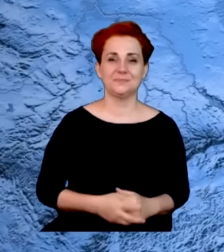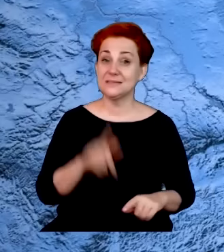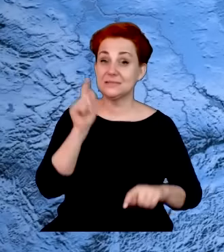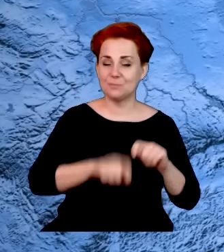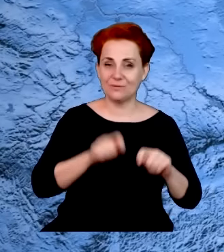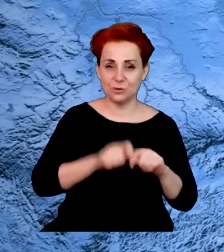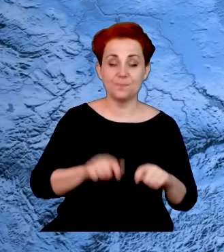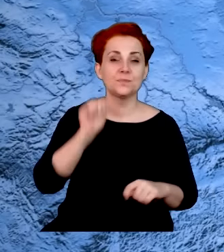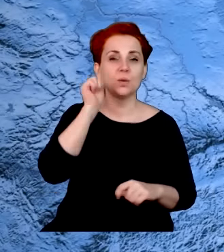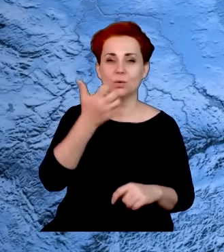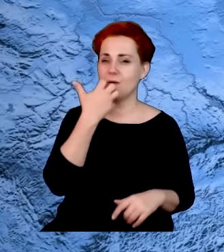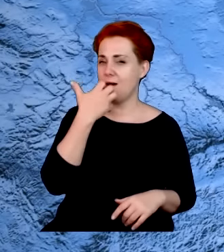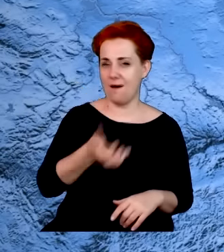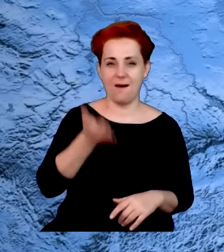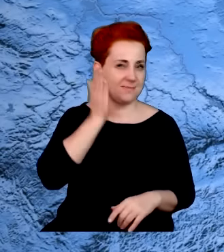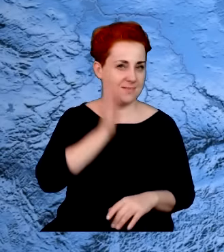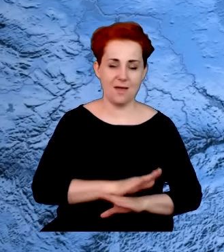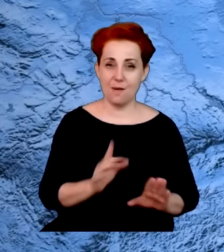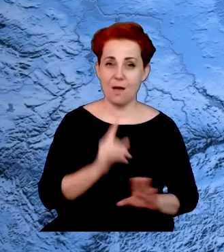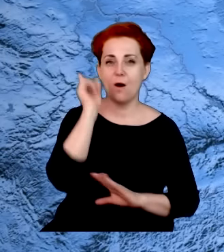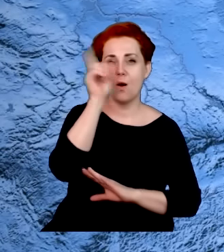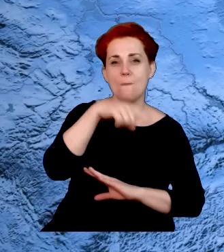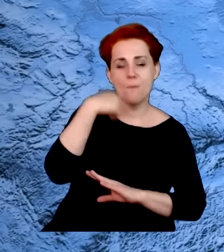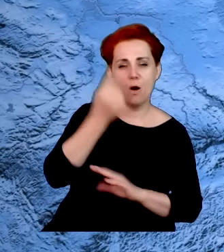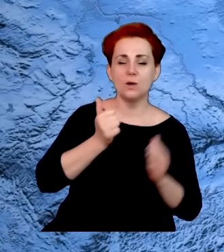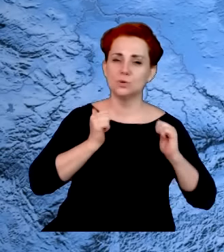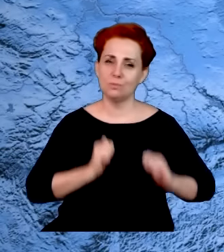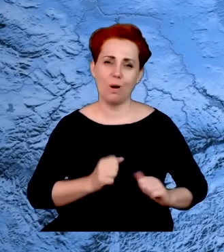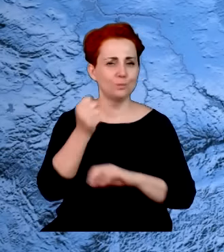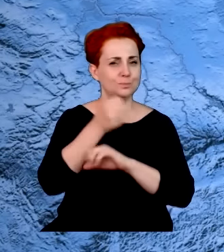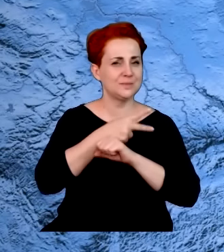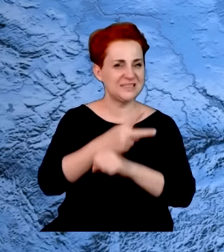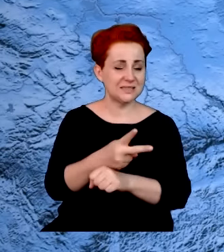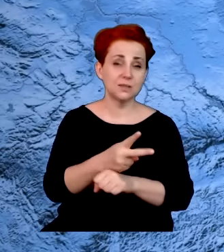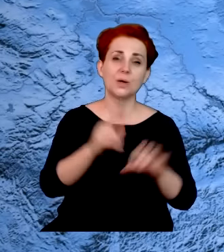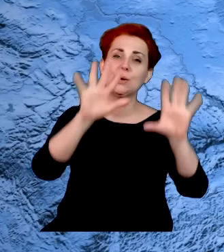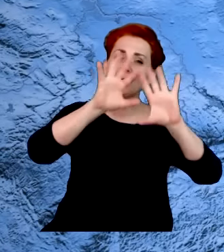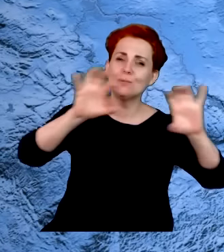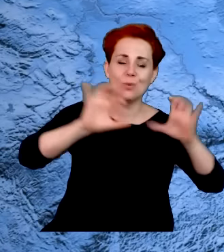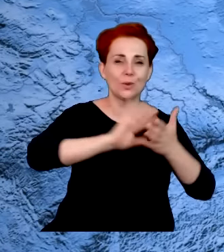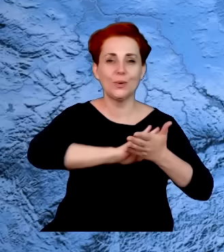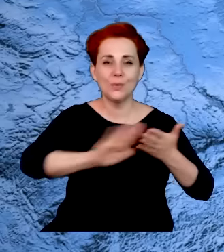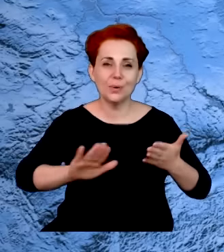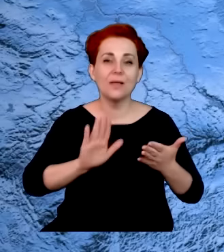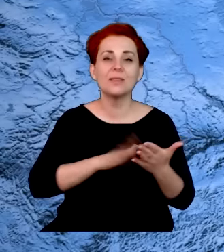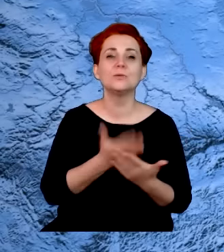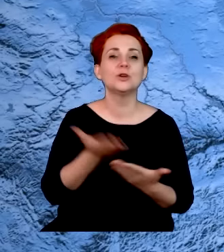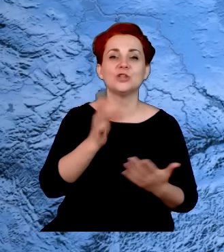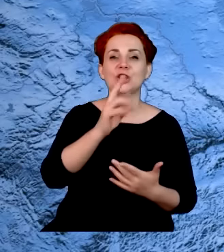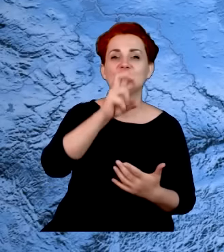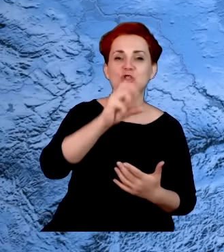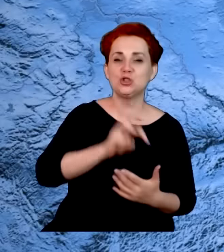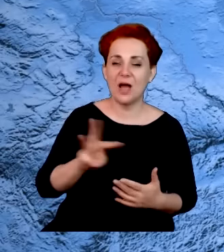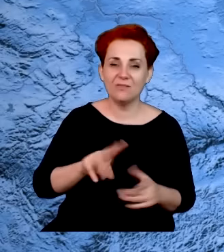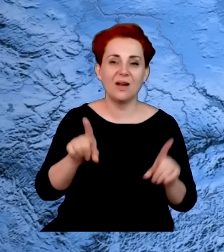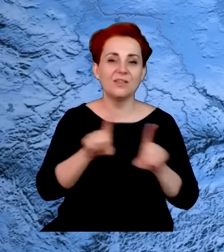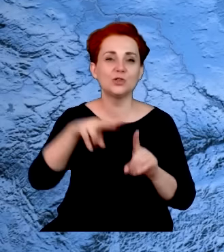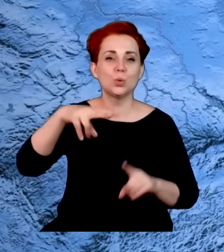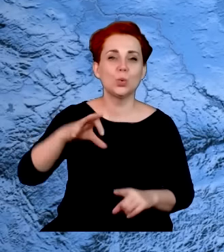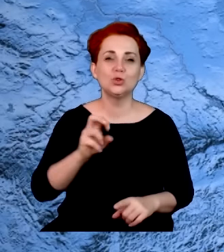Jutro upałów jeszcze nie prognozujemy. Pogodowa aura będzie spokojna i słoneczna. Bezchmurne niebo pojawi się na przykład w Tczewie i w Uścimowie, tam